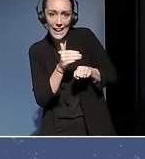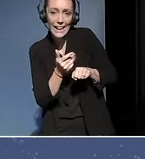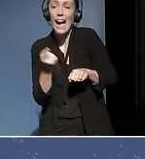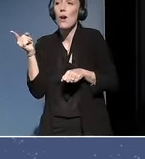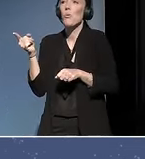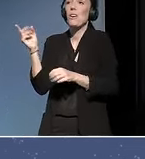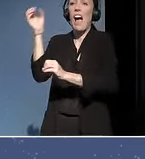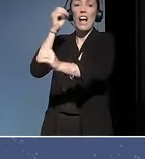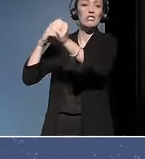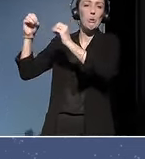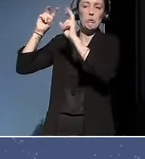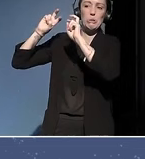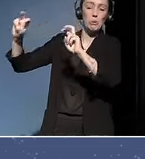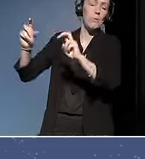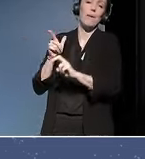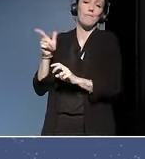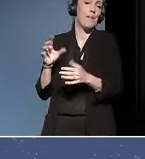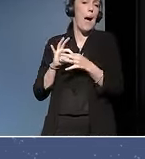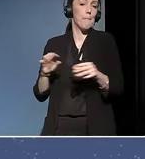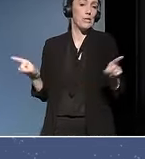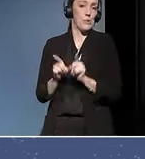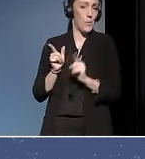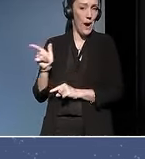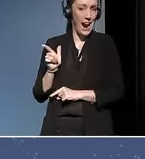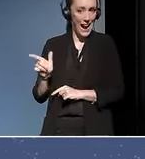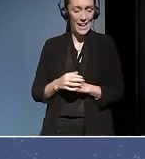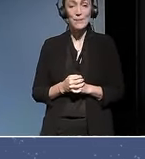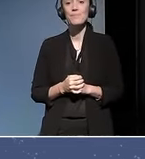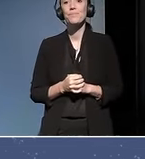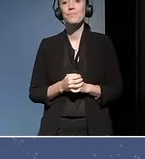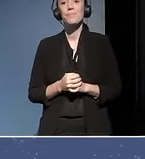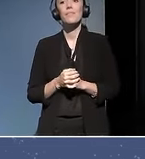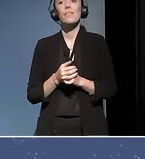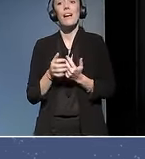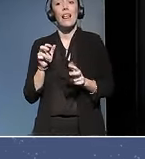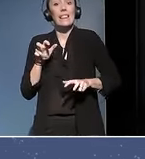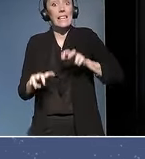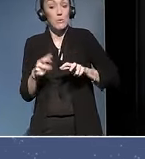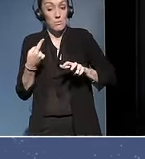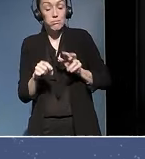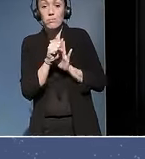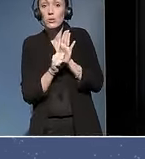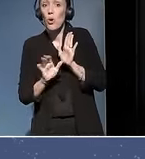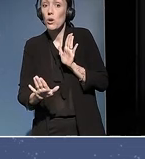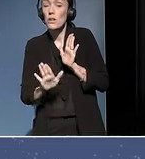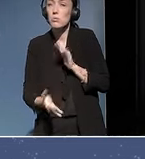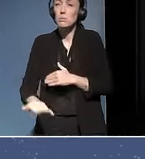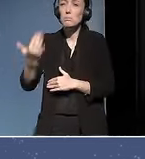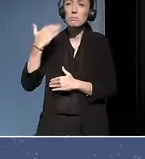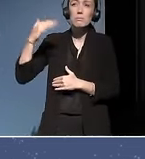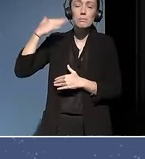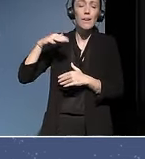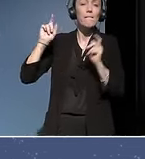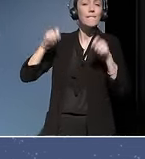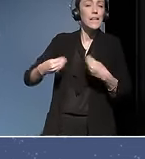comunque e dicevo la storia di questo dinosauro inizia più di 110 anni fa